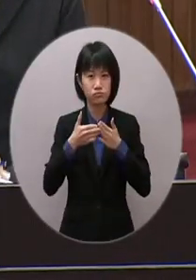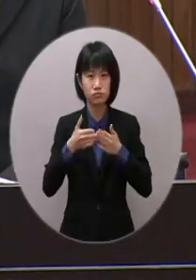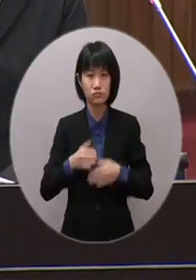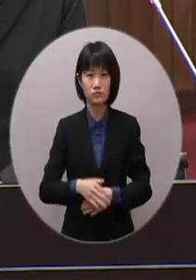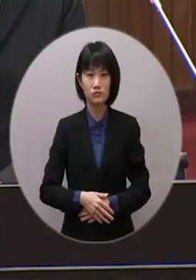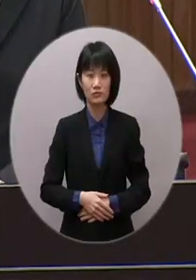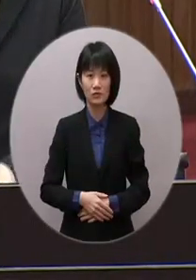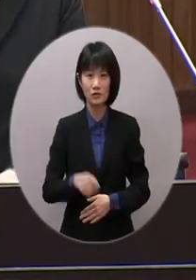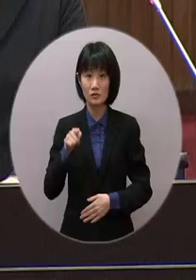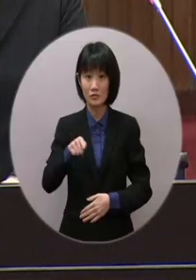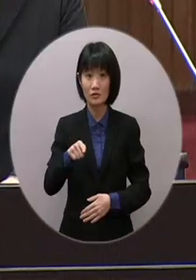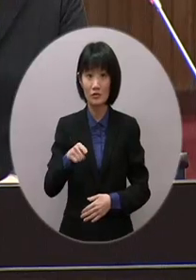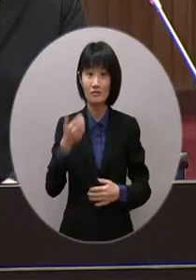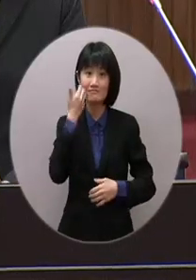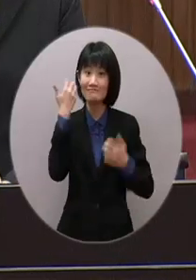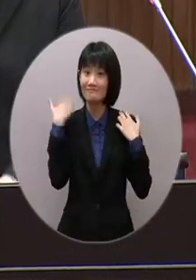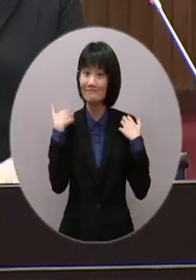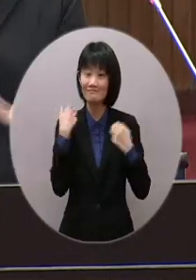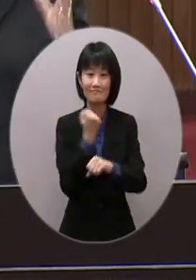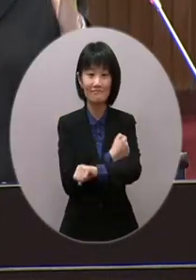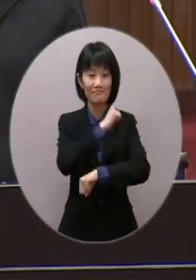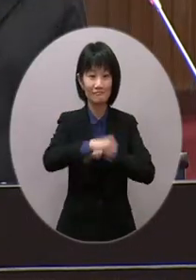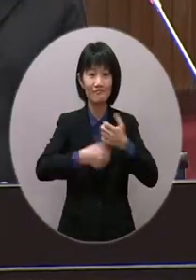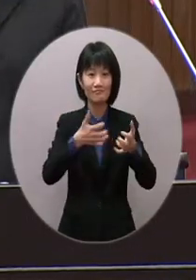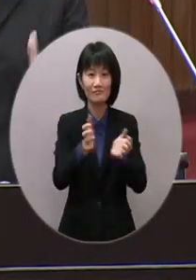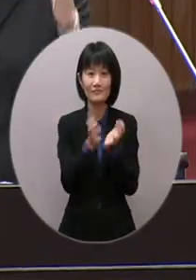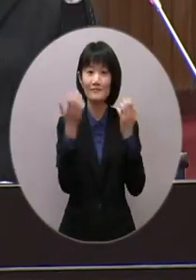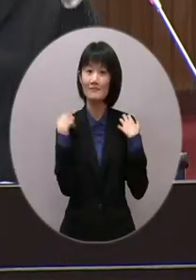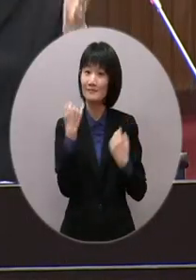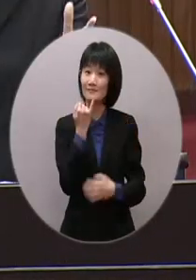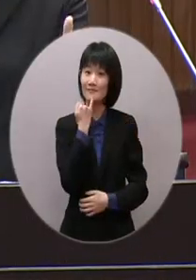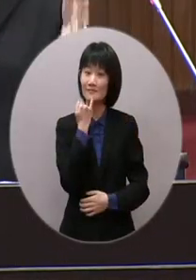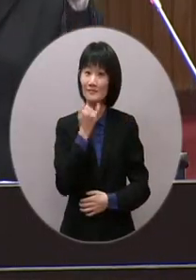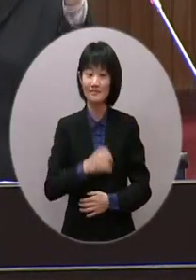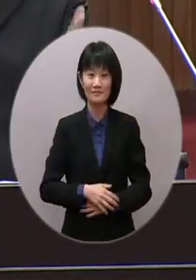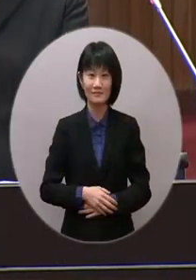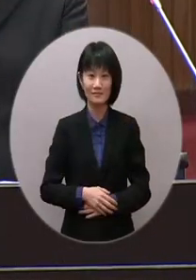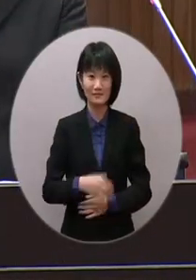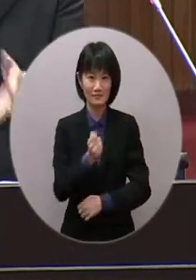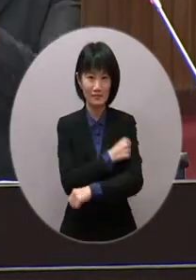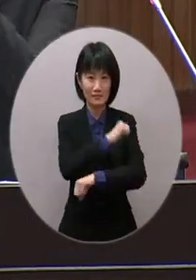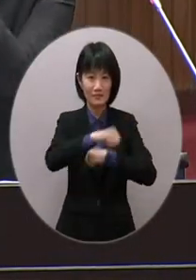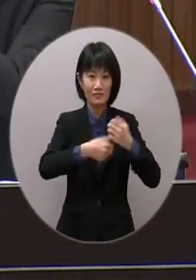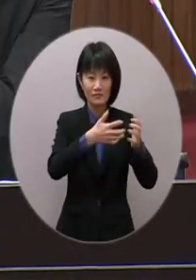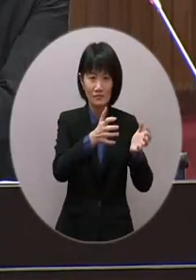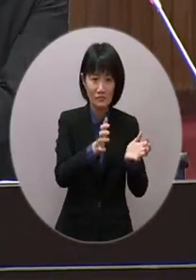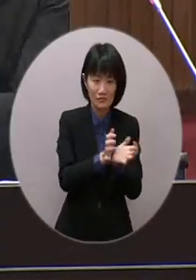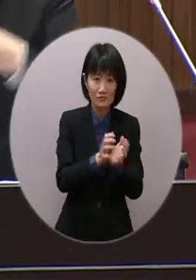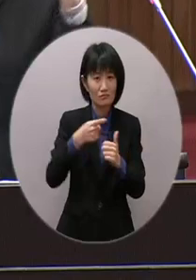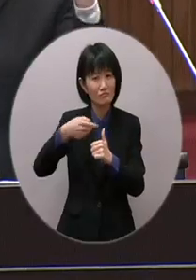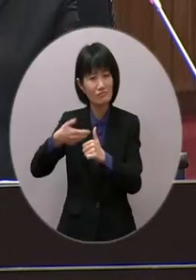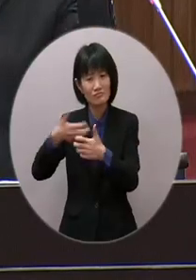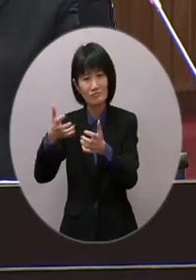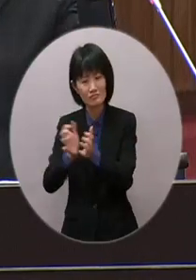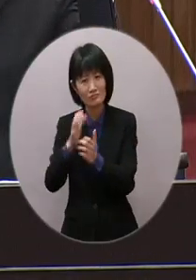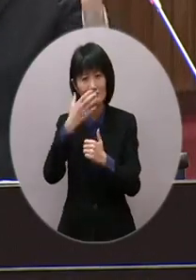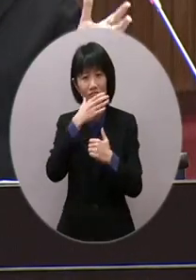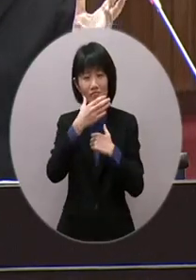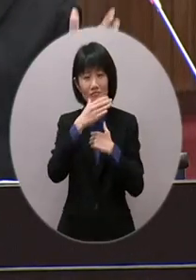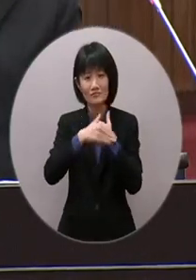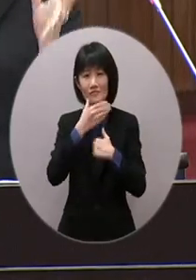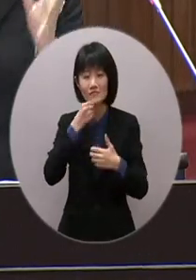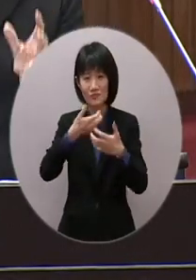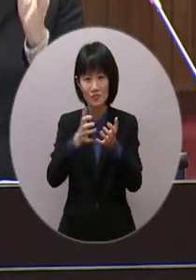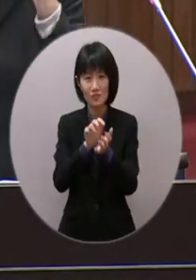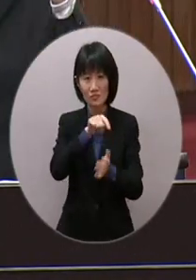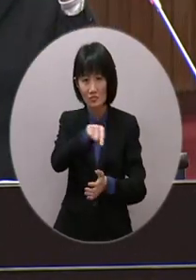我们劳动部可以来负责的，就是我们劳动部我们能不能跳脱卫福部还是我们教育部现在的一些